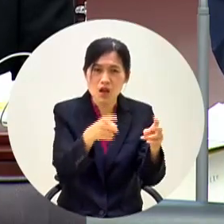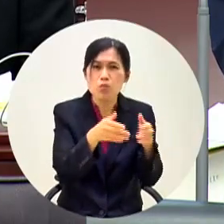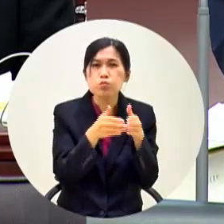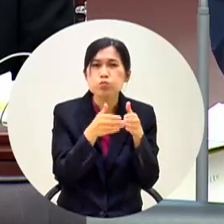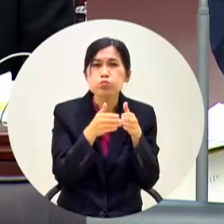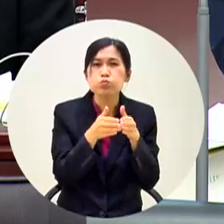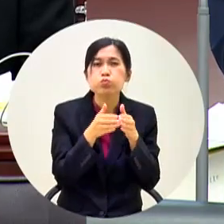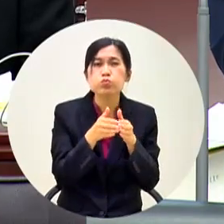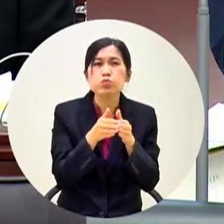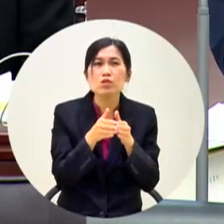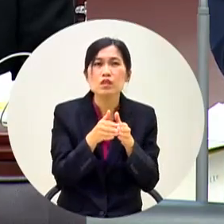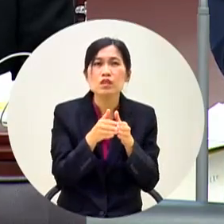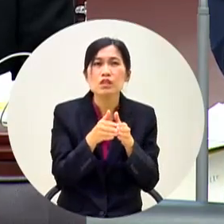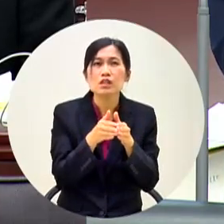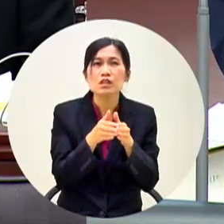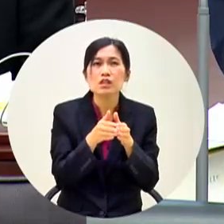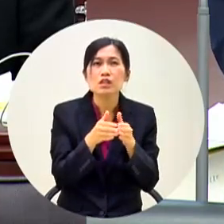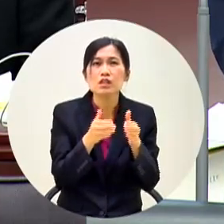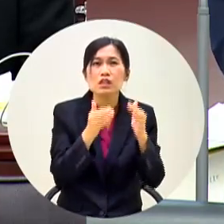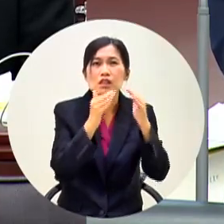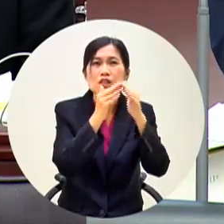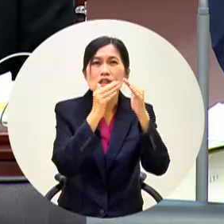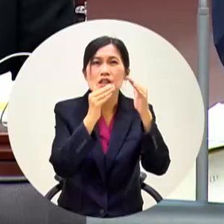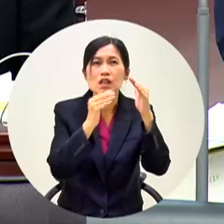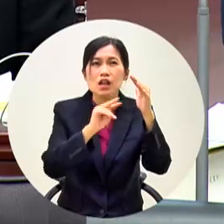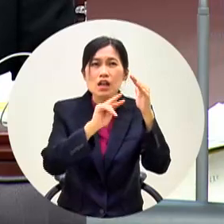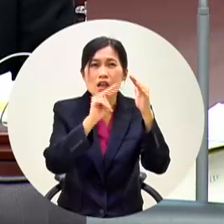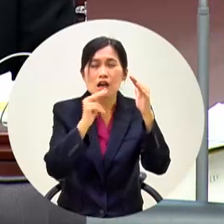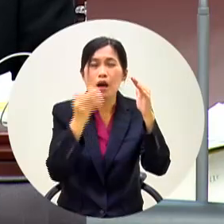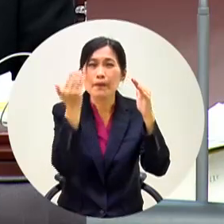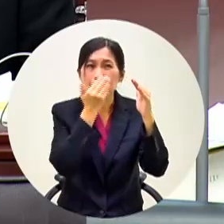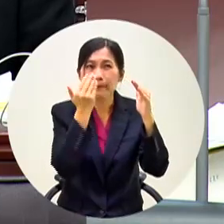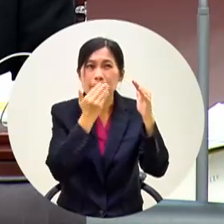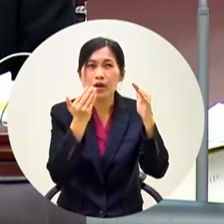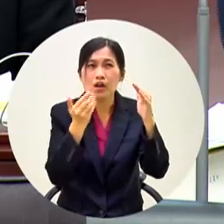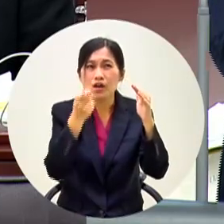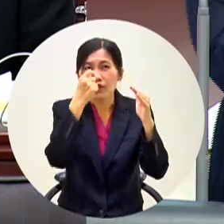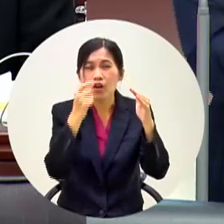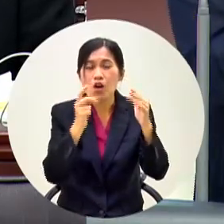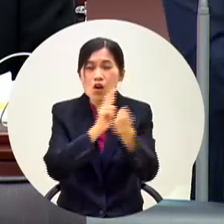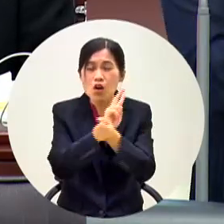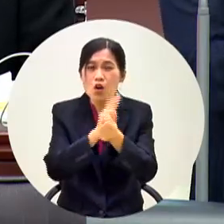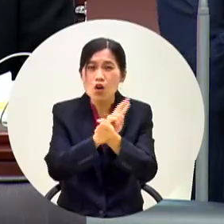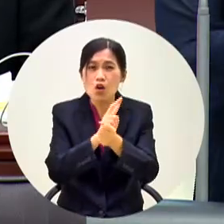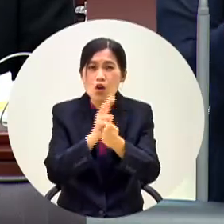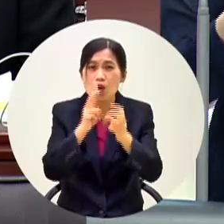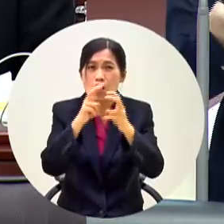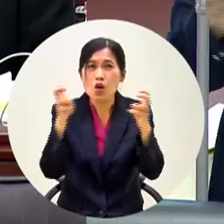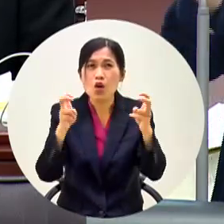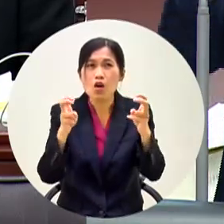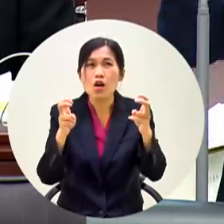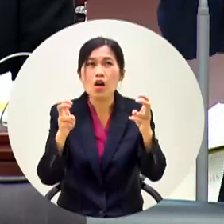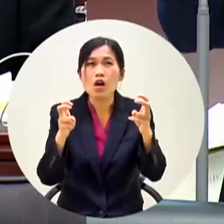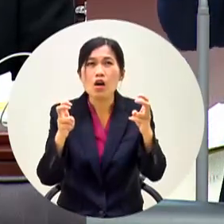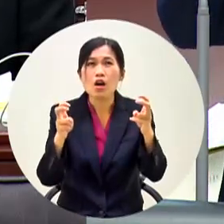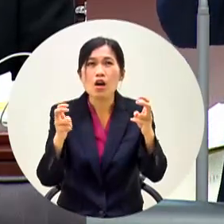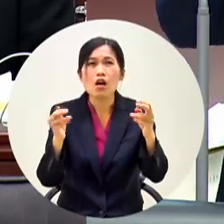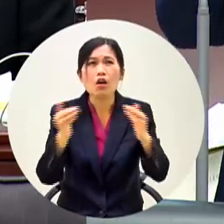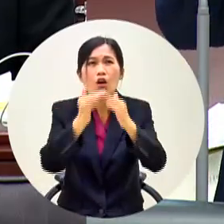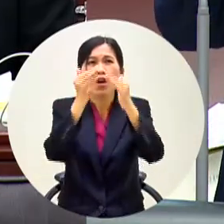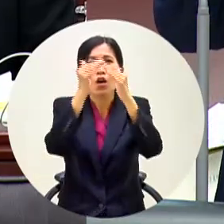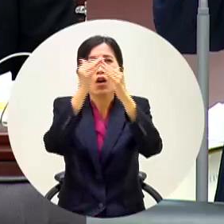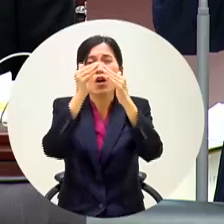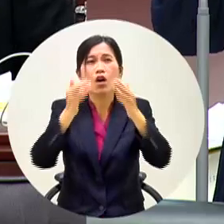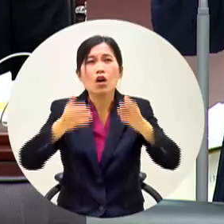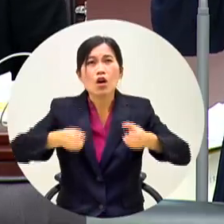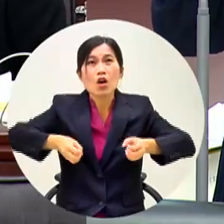说，你庙你爱起个水嘛，对不对？你若红林宫水的部分全部拢塔去顶管，啊，伊要起个管，